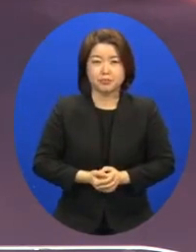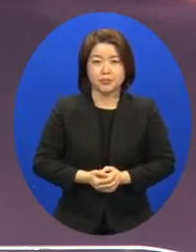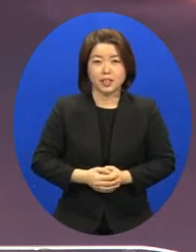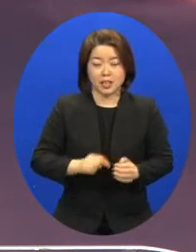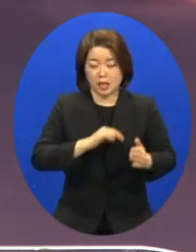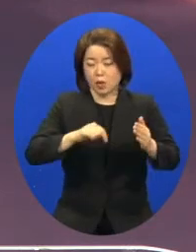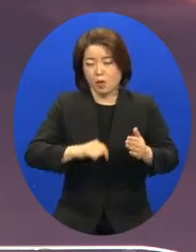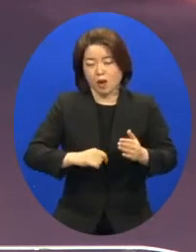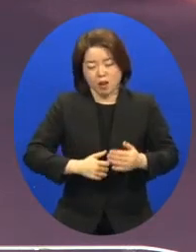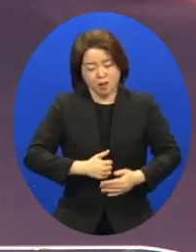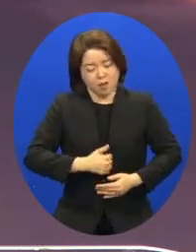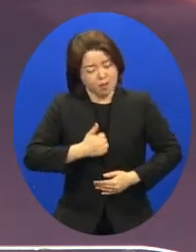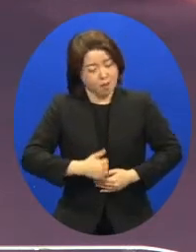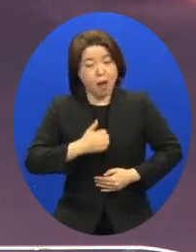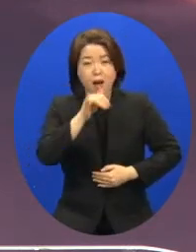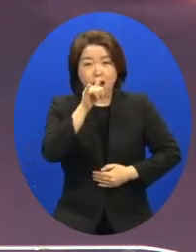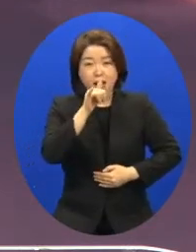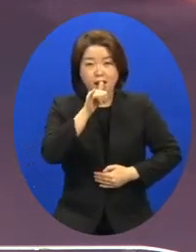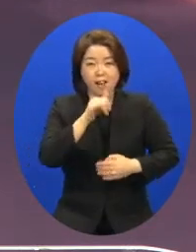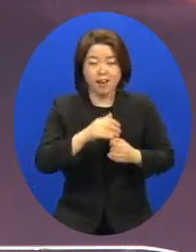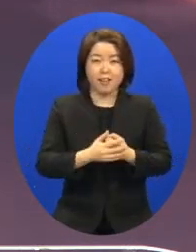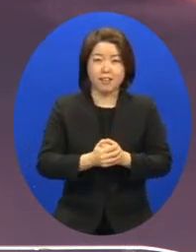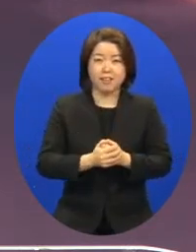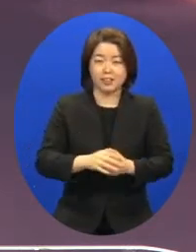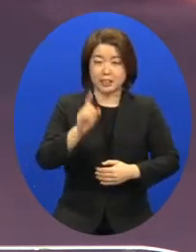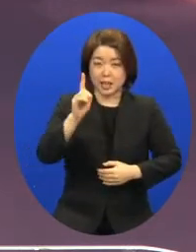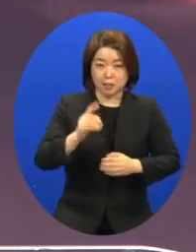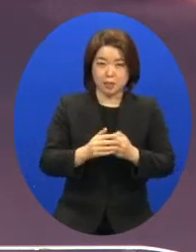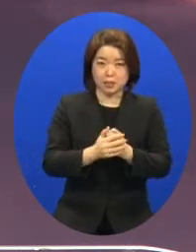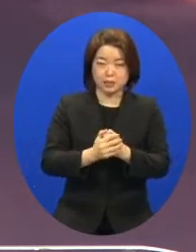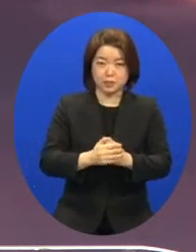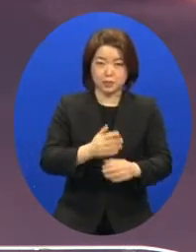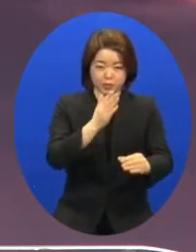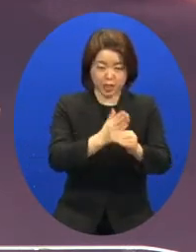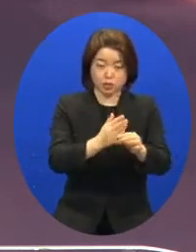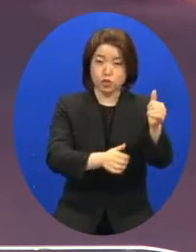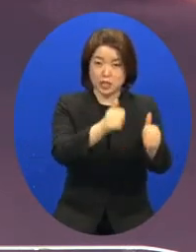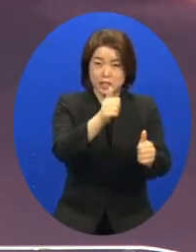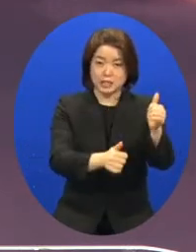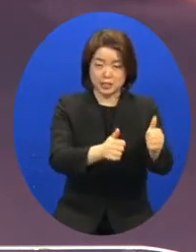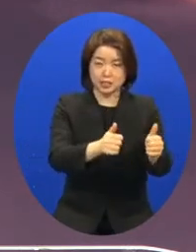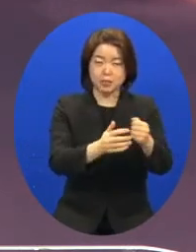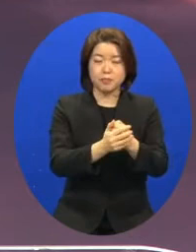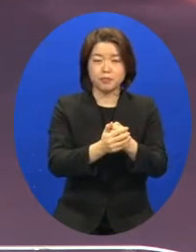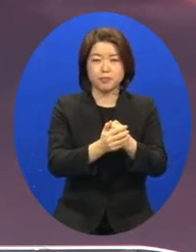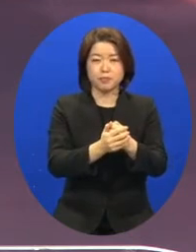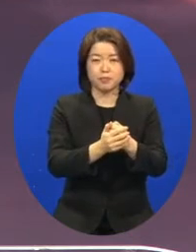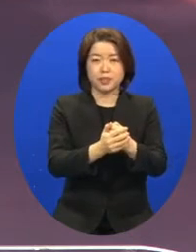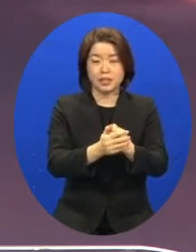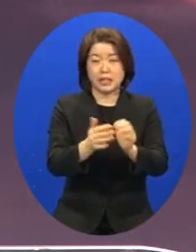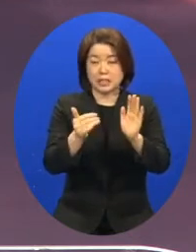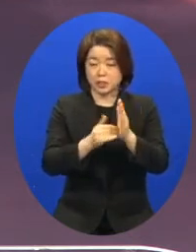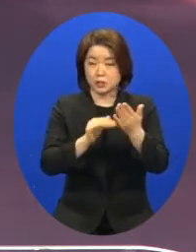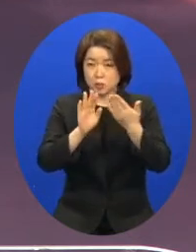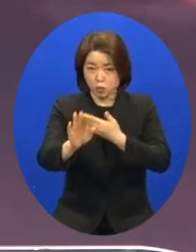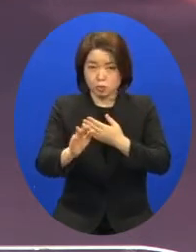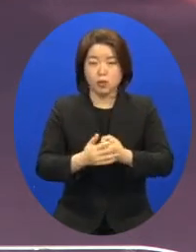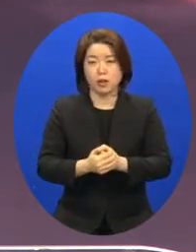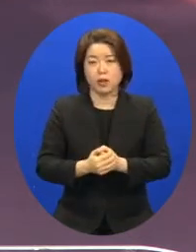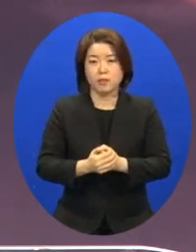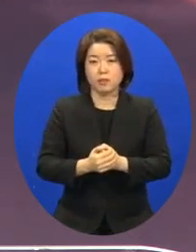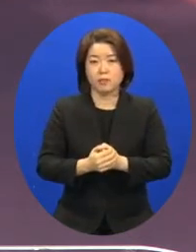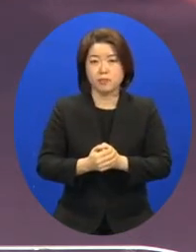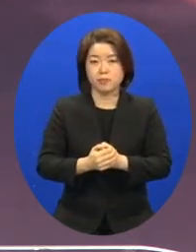얼마나 속이 뒤집어지는지. 한 번은 중간고사 시험이 있던 날 시험이 끝나고